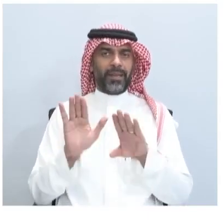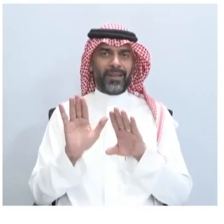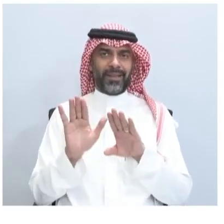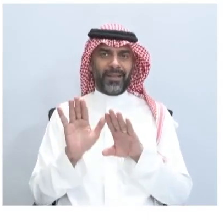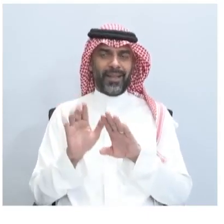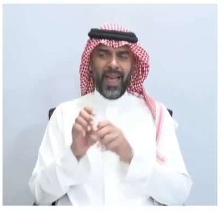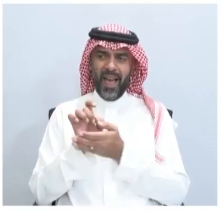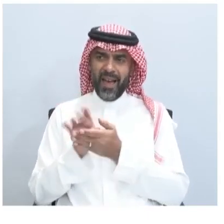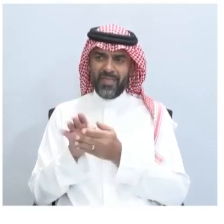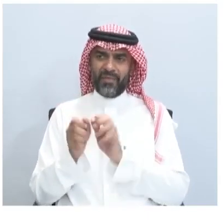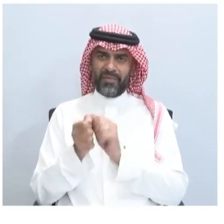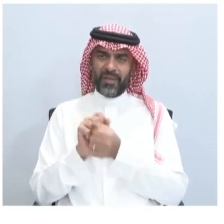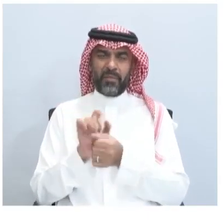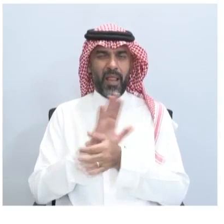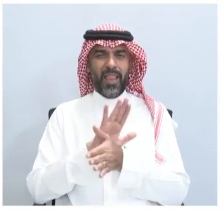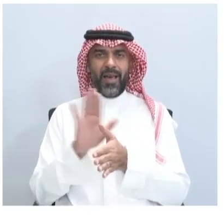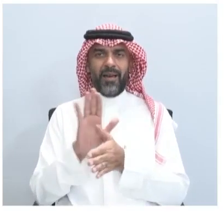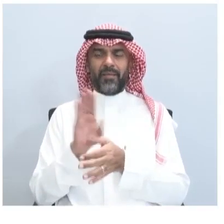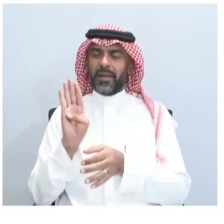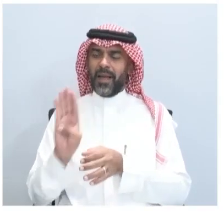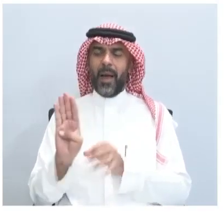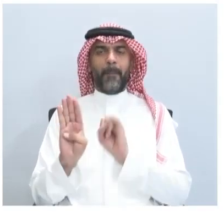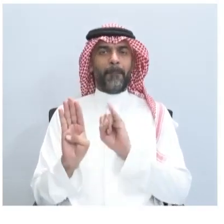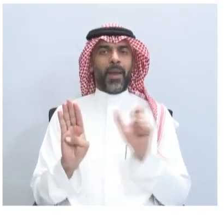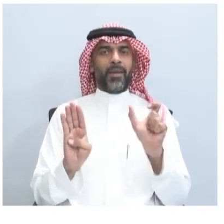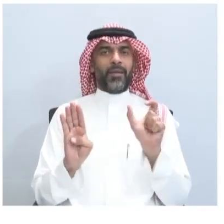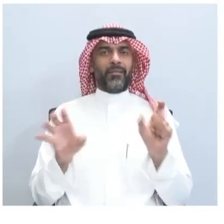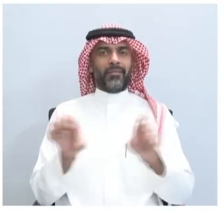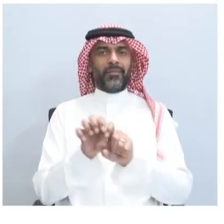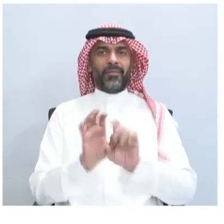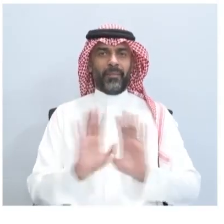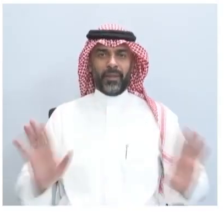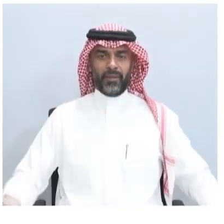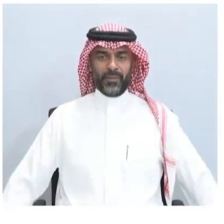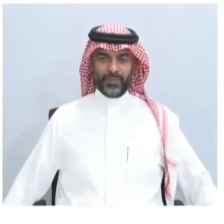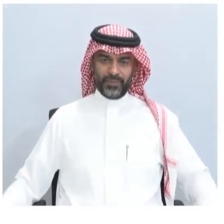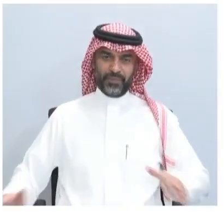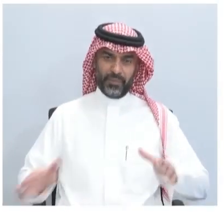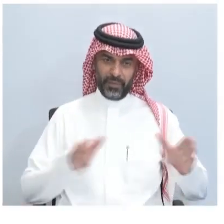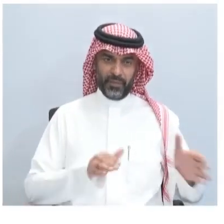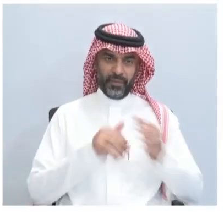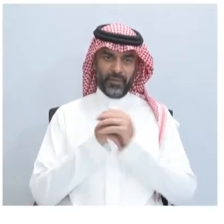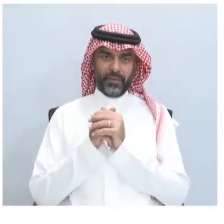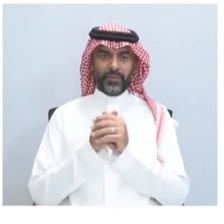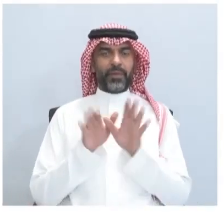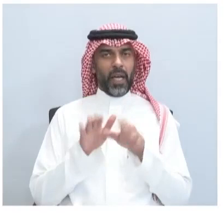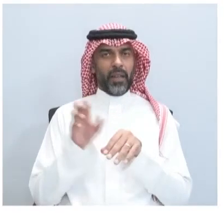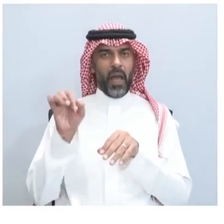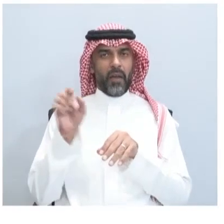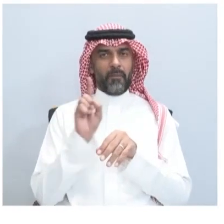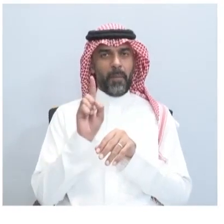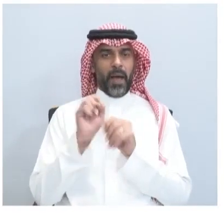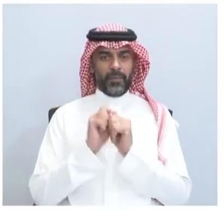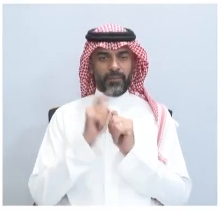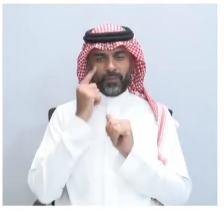كالكلمه الواحده فكتبناهما كمن وصل ايضا تقول